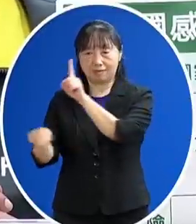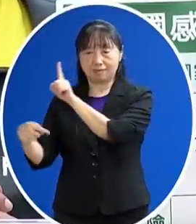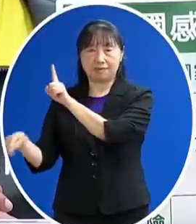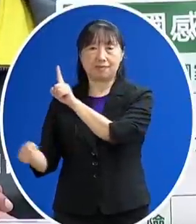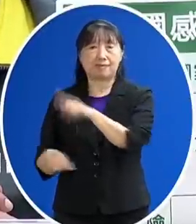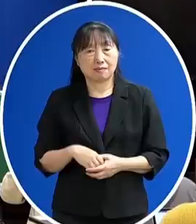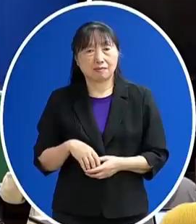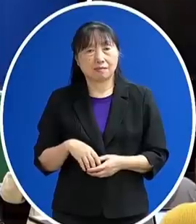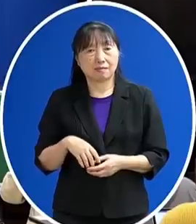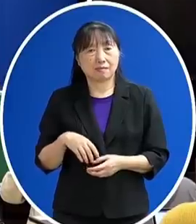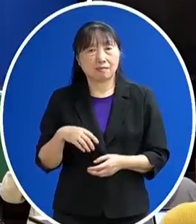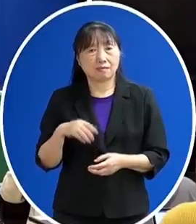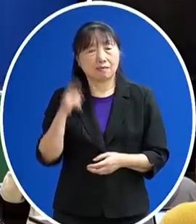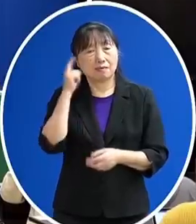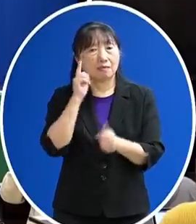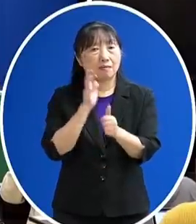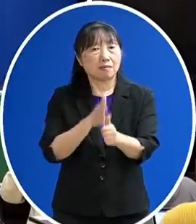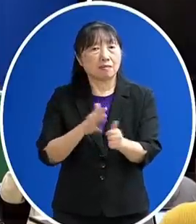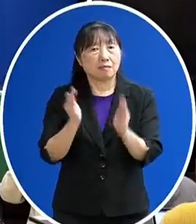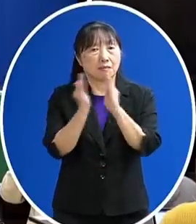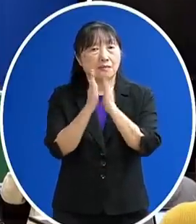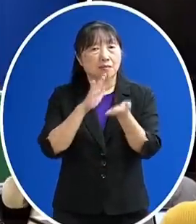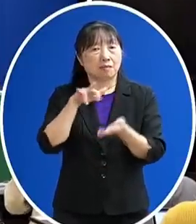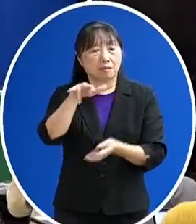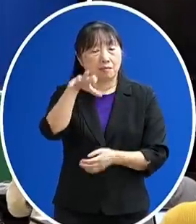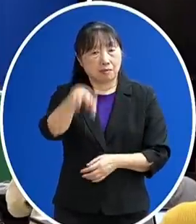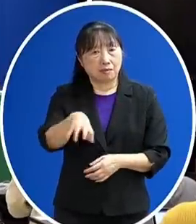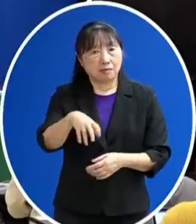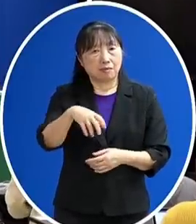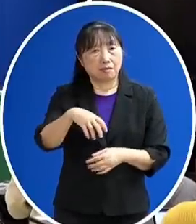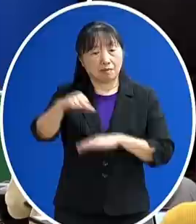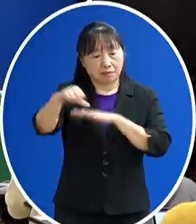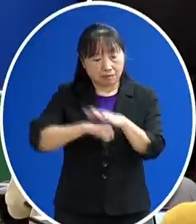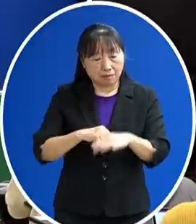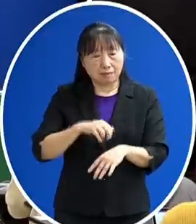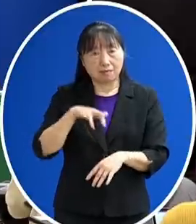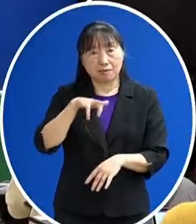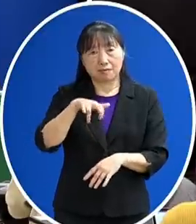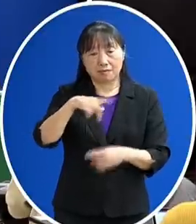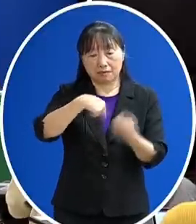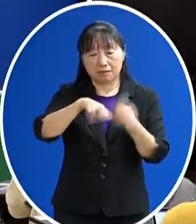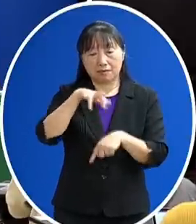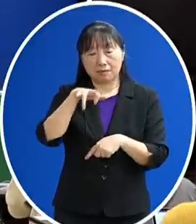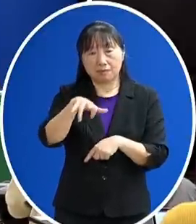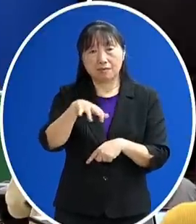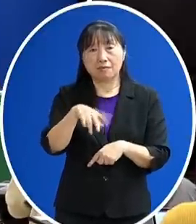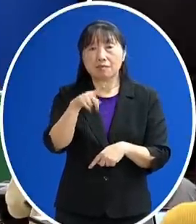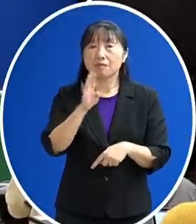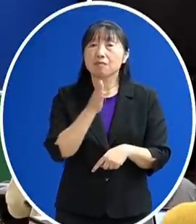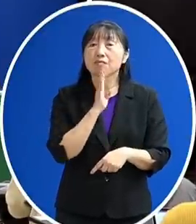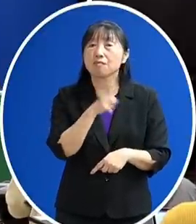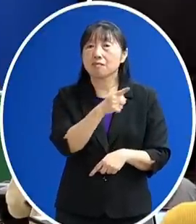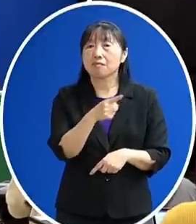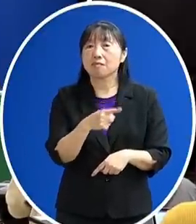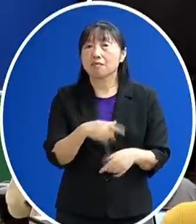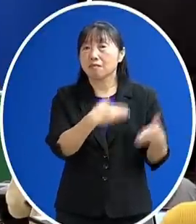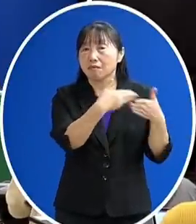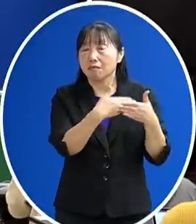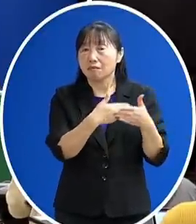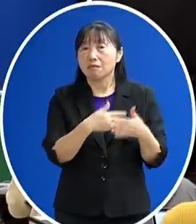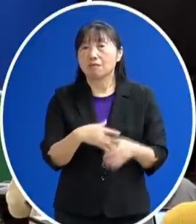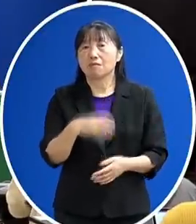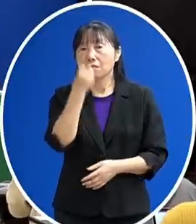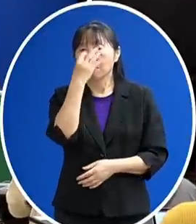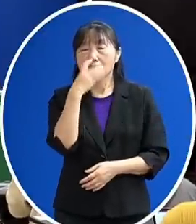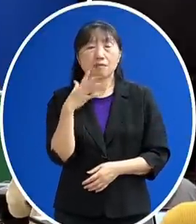人一户。 关于这个桃园机场的入境跟转机的捷径哦，陆港澳人士的条件可以帮我们说明一下，除了持有居